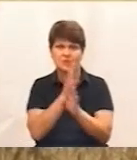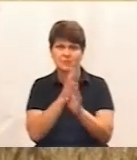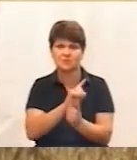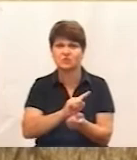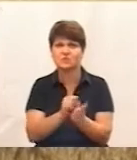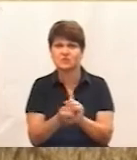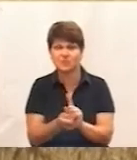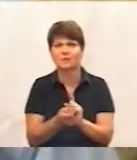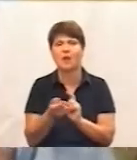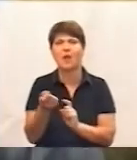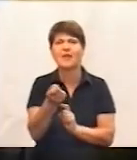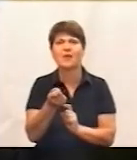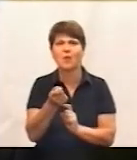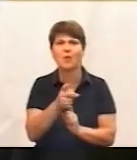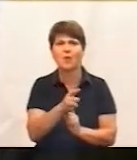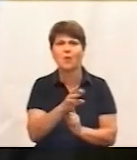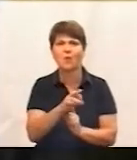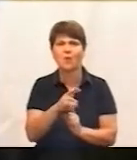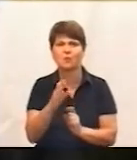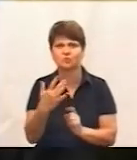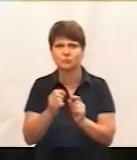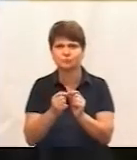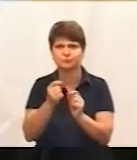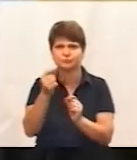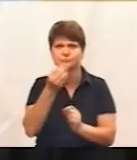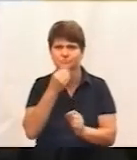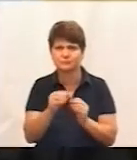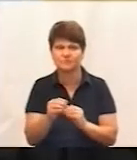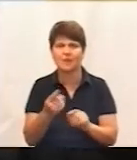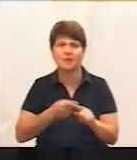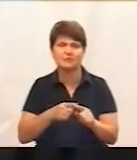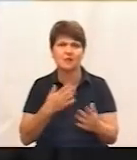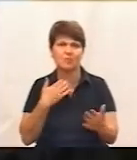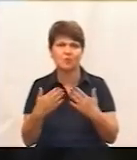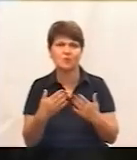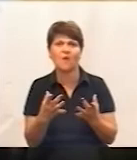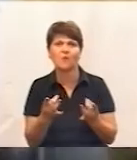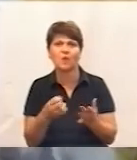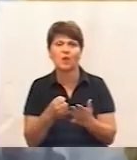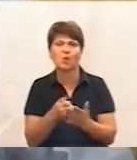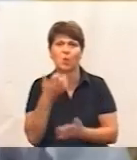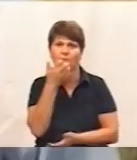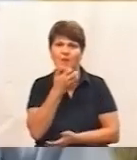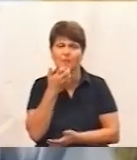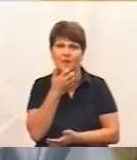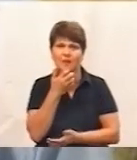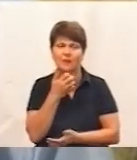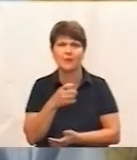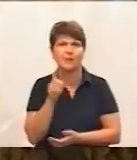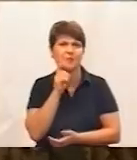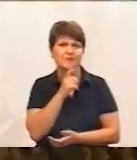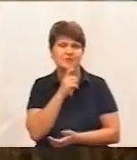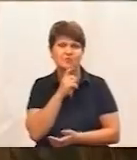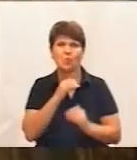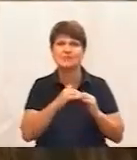колос вже налився. Ми наближаємося за цим показником, це відношення вологи до тепла, до північного